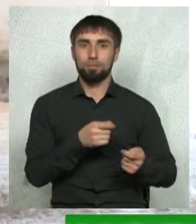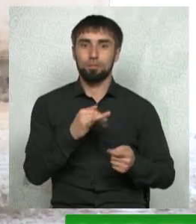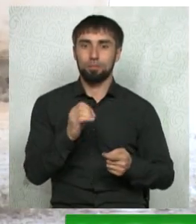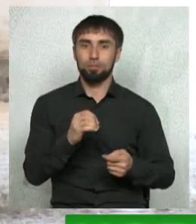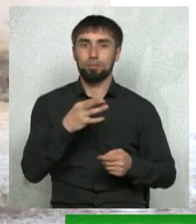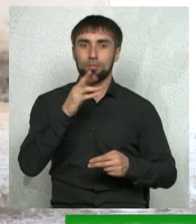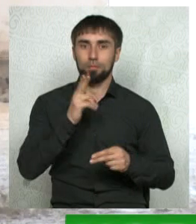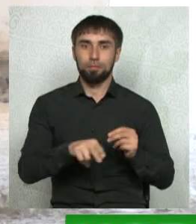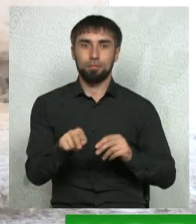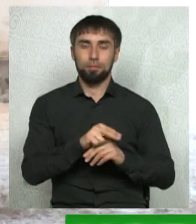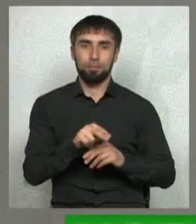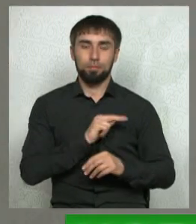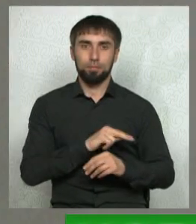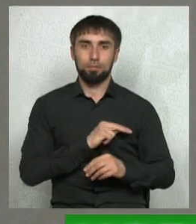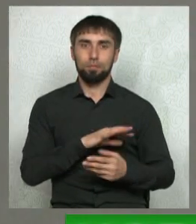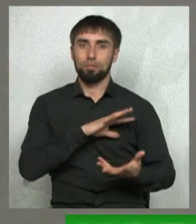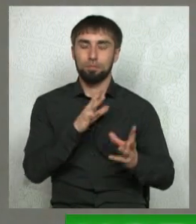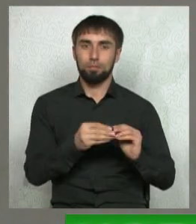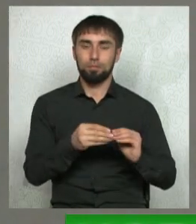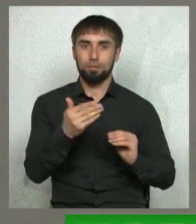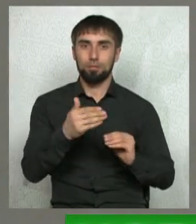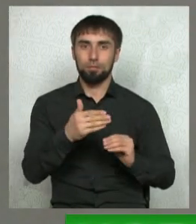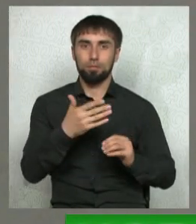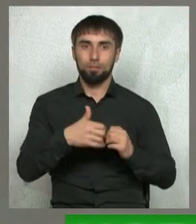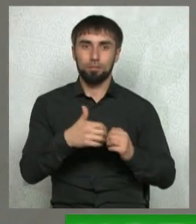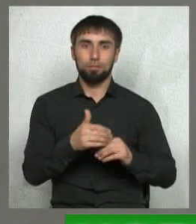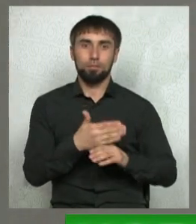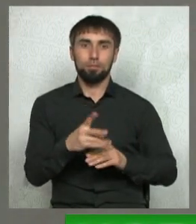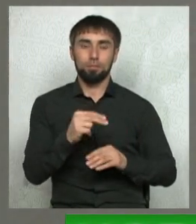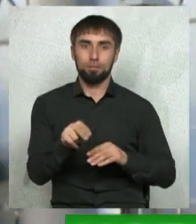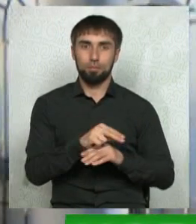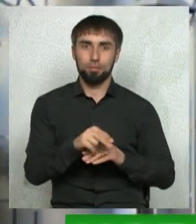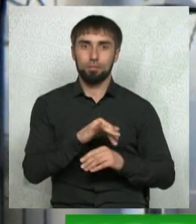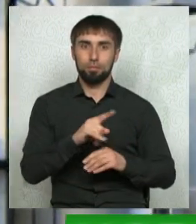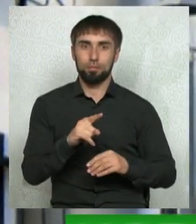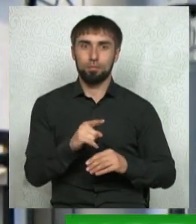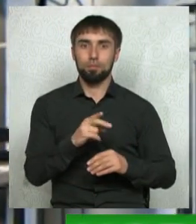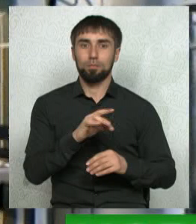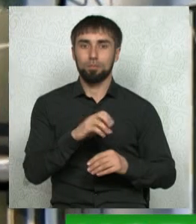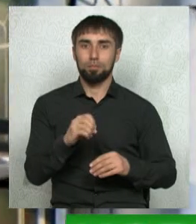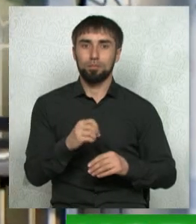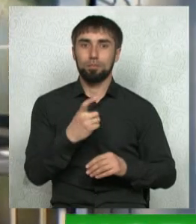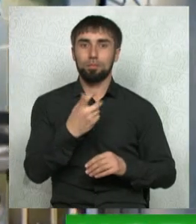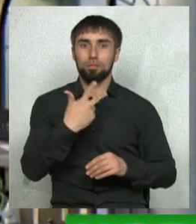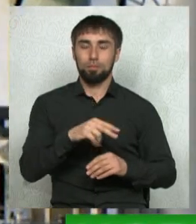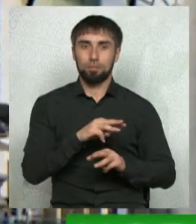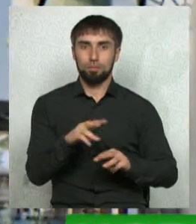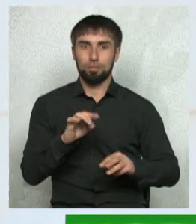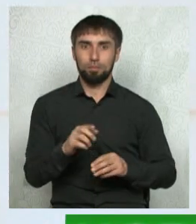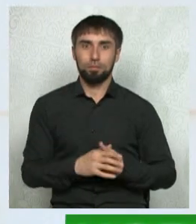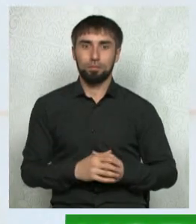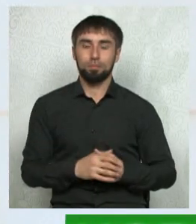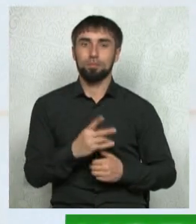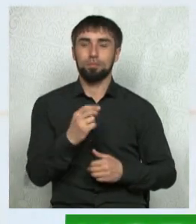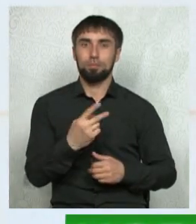по окончанию ремонтных работ. Общий объем средств, выделенных на капитальный ремонт ТЮЗа, более 130 миллионов рублей.